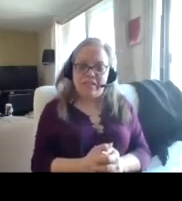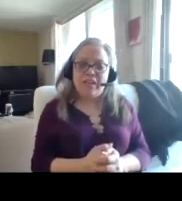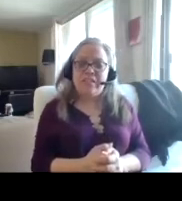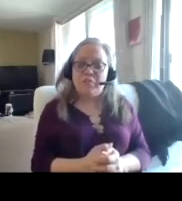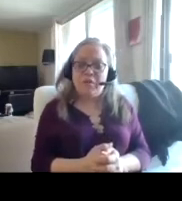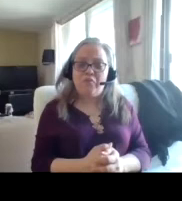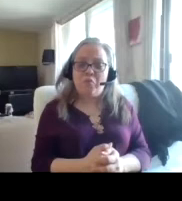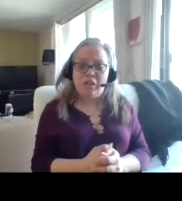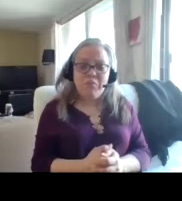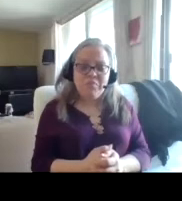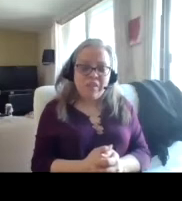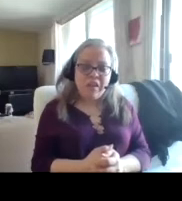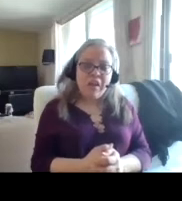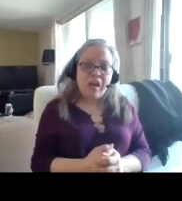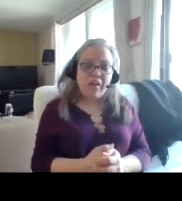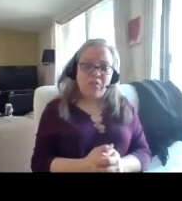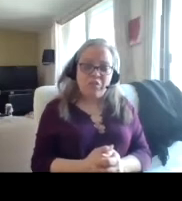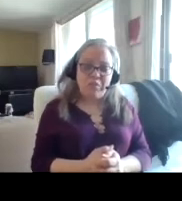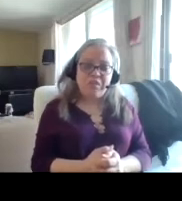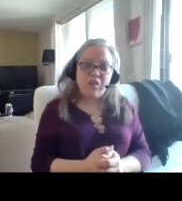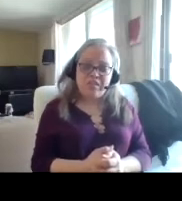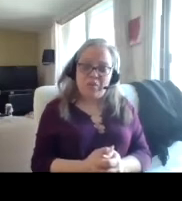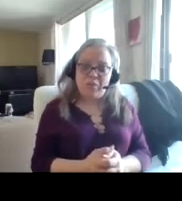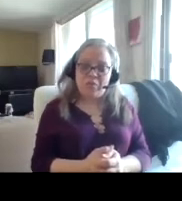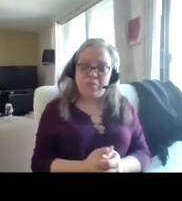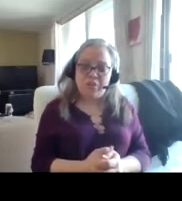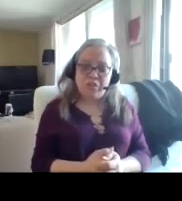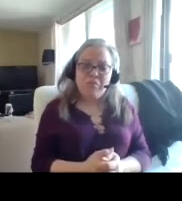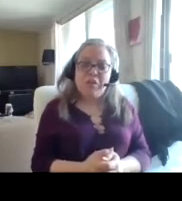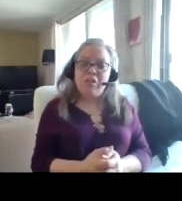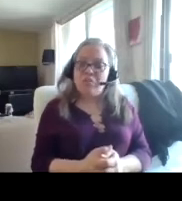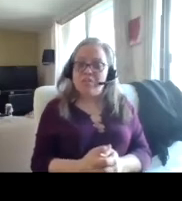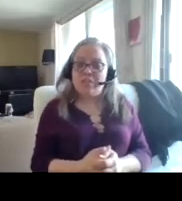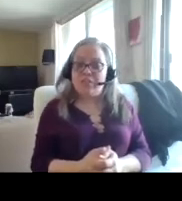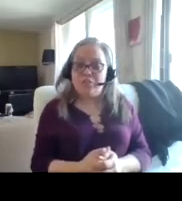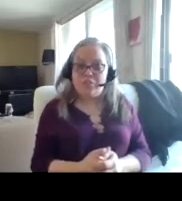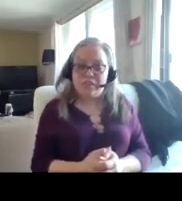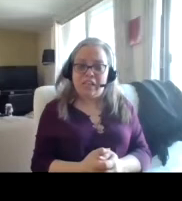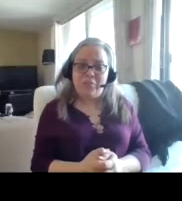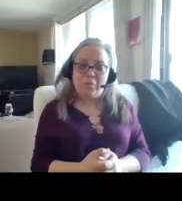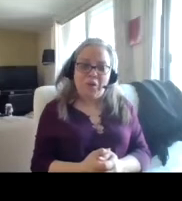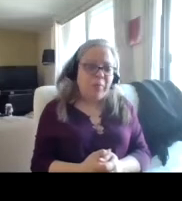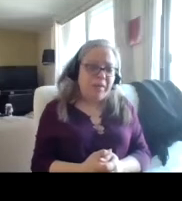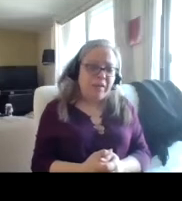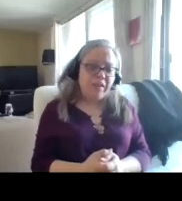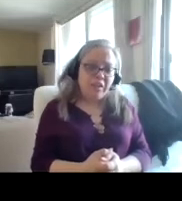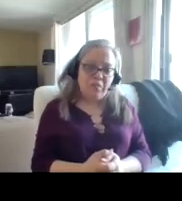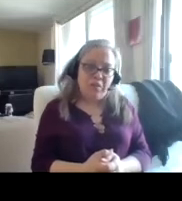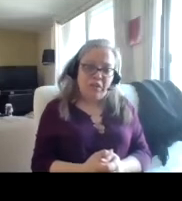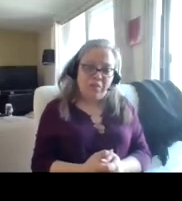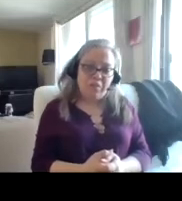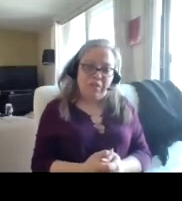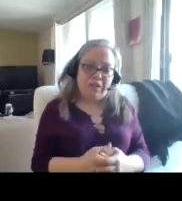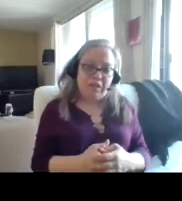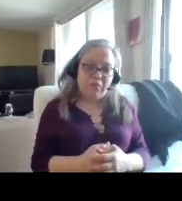les problèmes d'obésité, soit ceux qui ont un indice de masse corporelle de plus de 40. D'autres traitements qui entraînent une immunosuppression, notamment